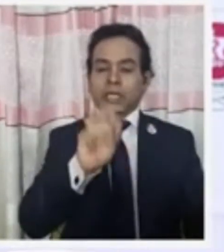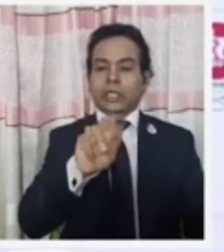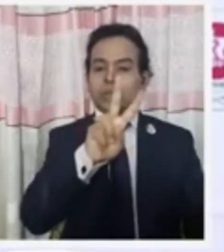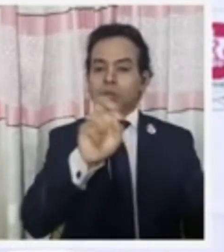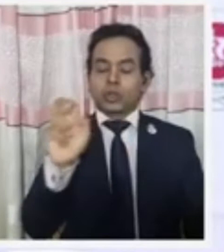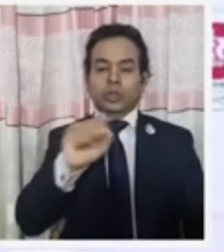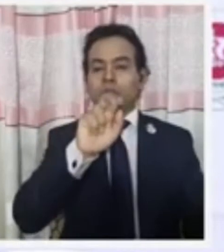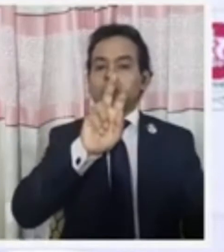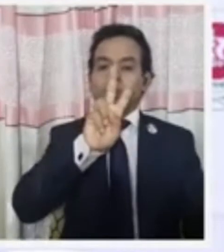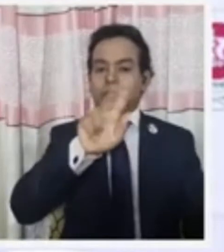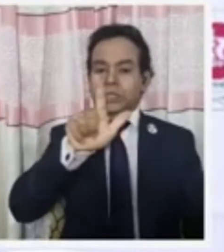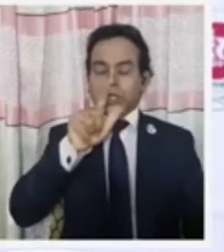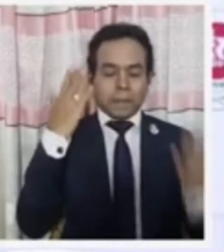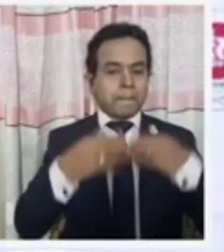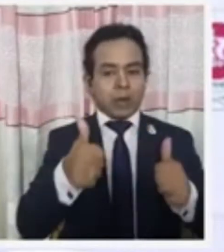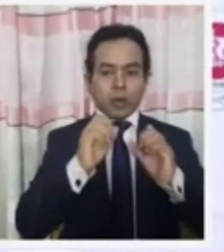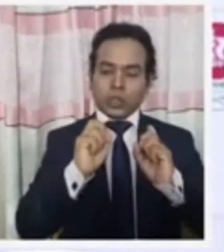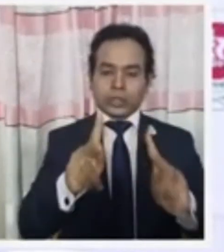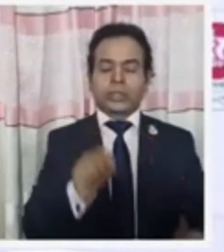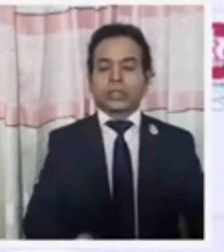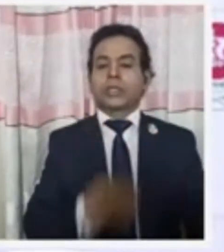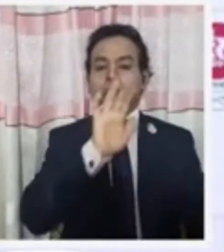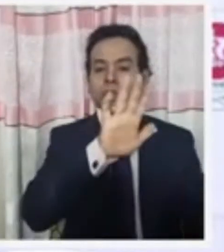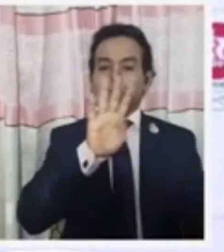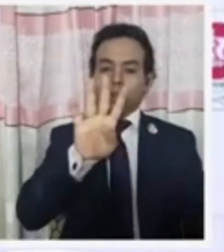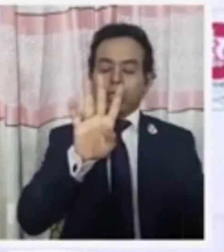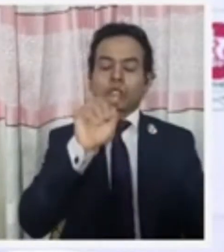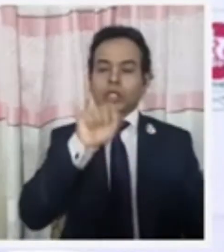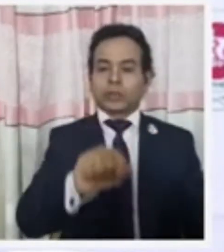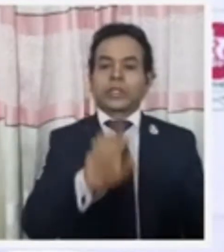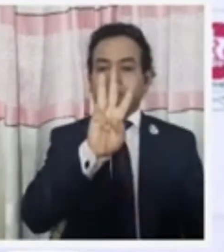24 ঘন্টায় সুস্থ হয়েছেন 4,910 জন এবং এ পর্যন্ত সুস্থ